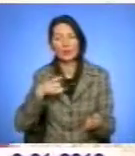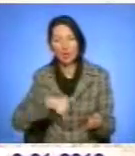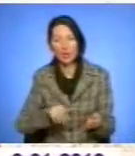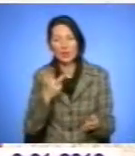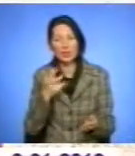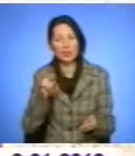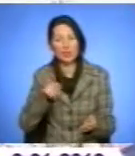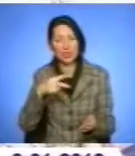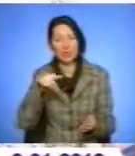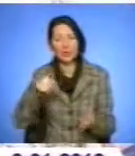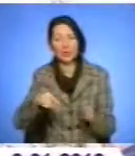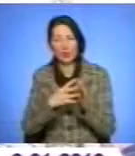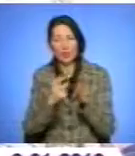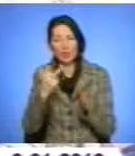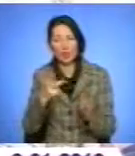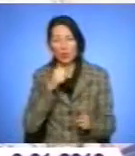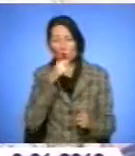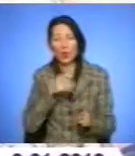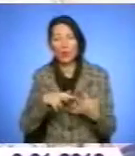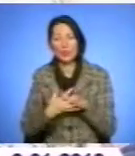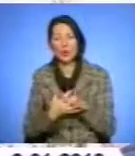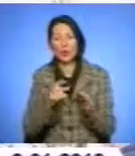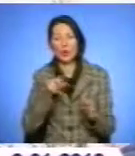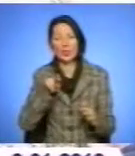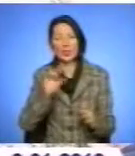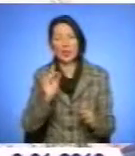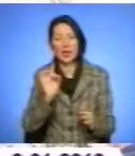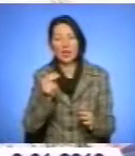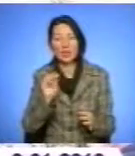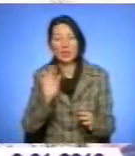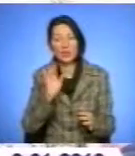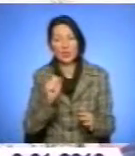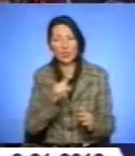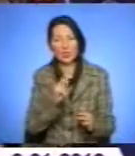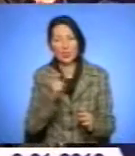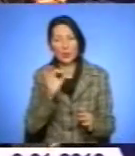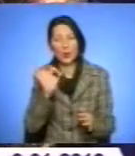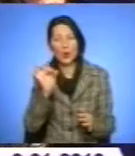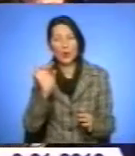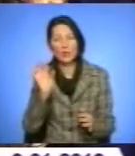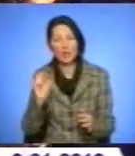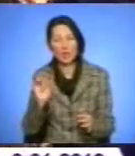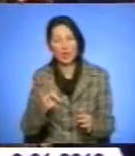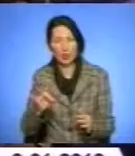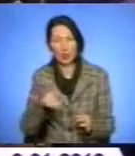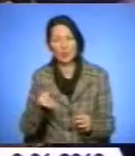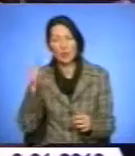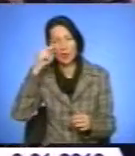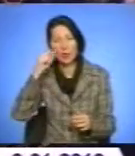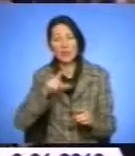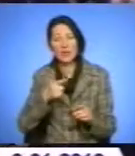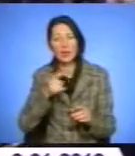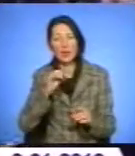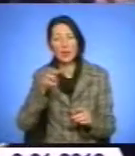січня 1913 року в селі Ярчівці Зборівського району. З 1926 року навчався в гімназії в місті